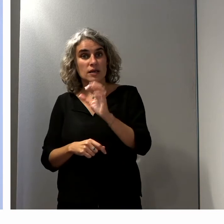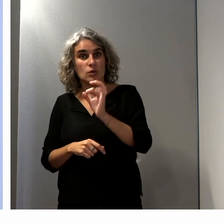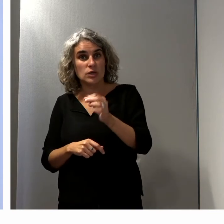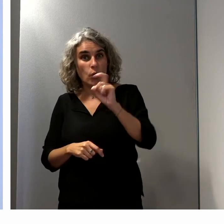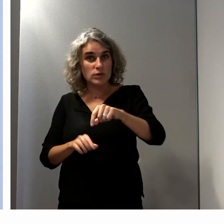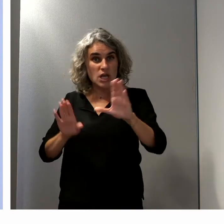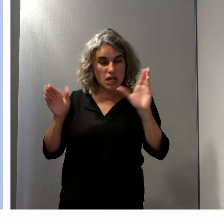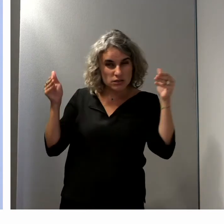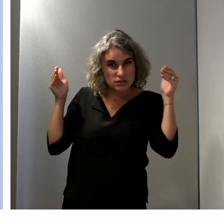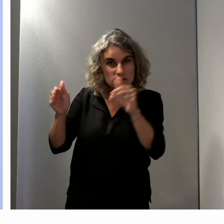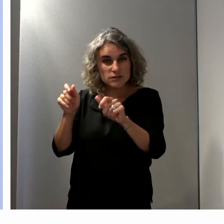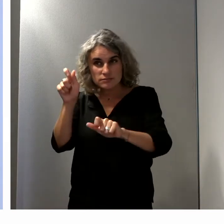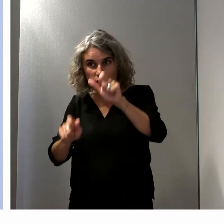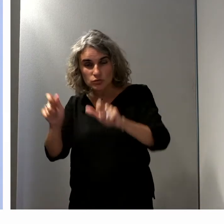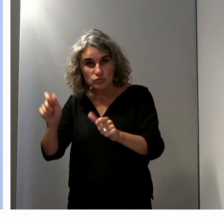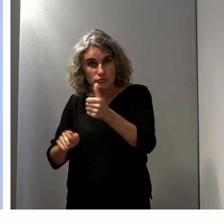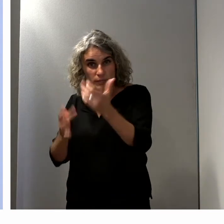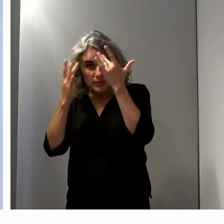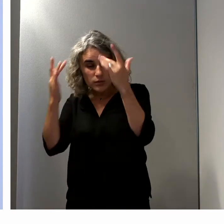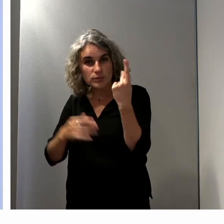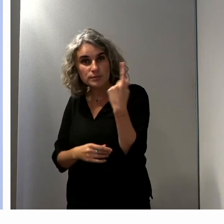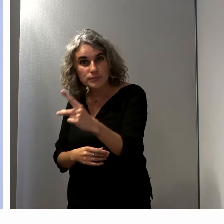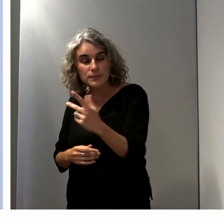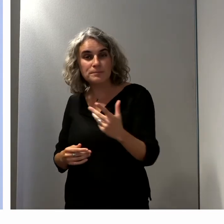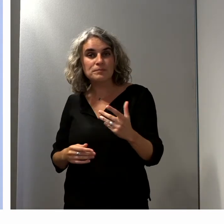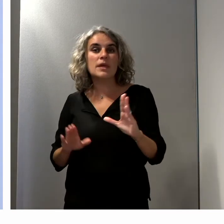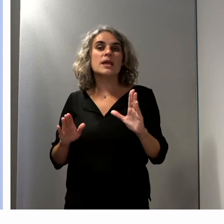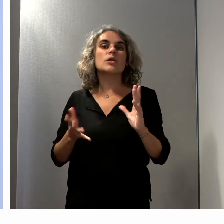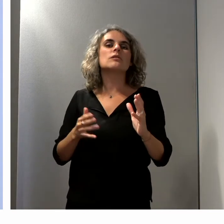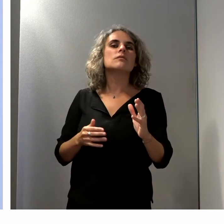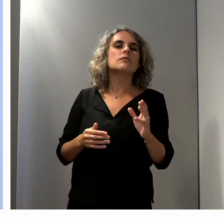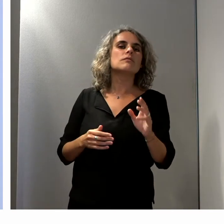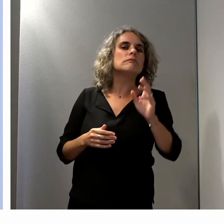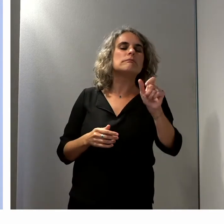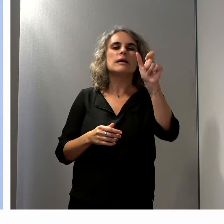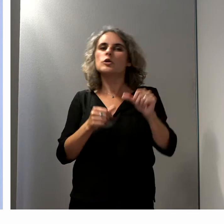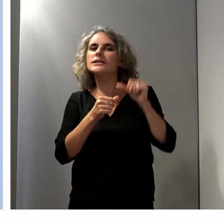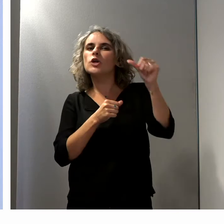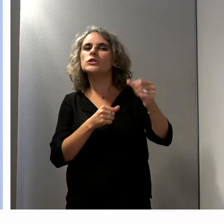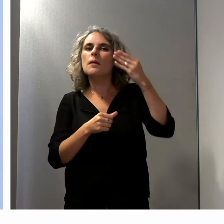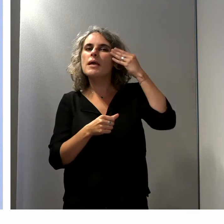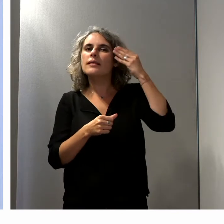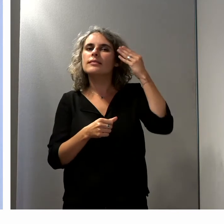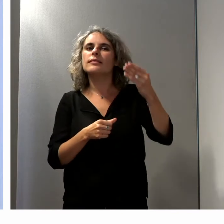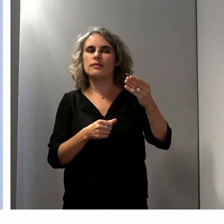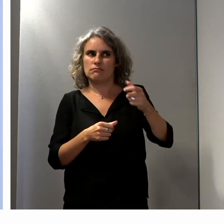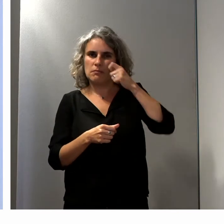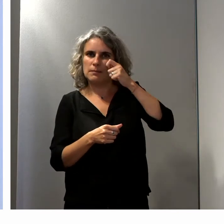centré sur l'expérience utilisateur et qui, d'un certain point de vue, et là je m'adresse à la juriste qui est parmi nous, à savoir Maya